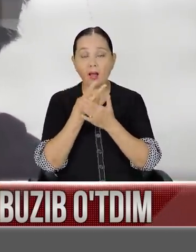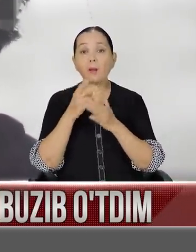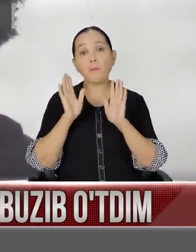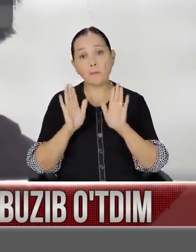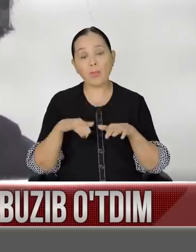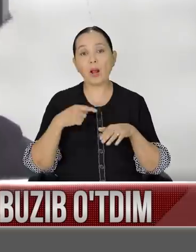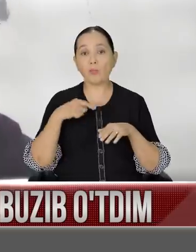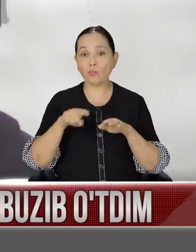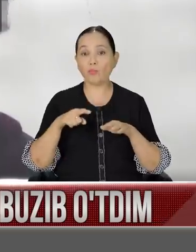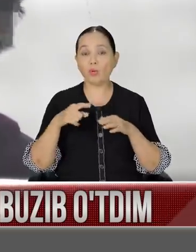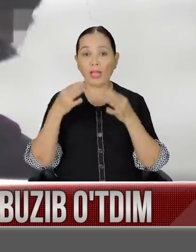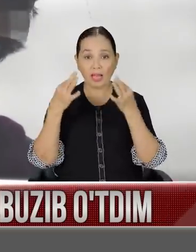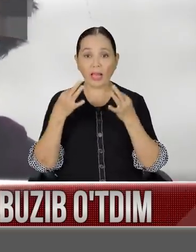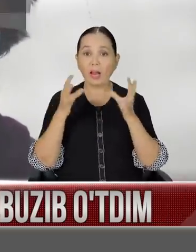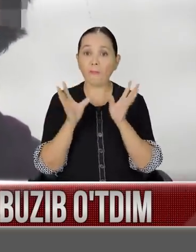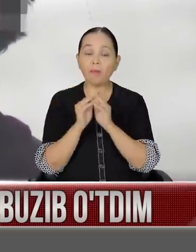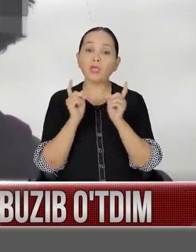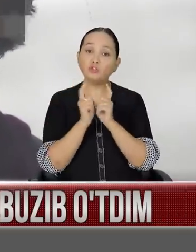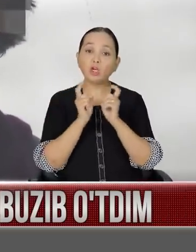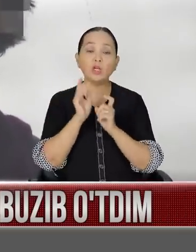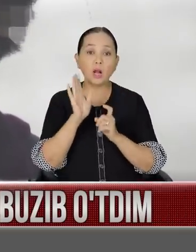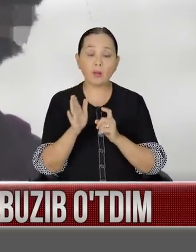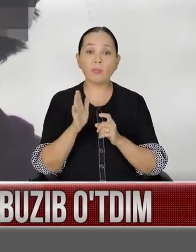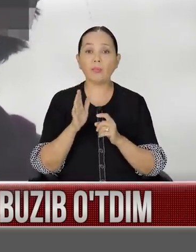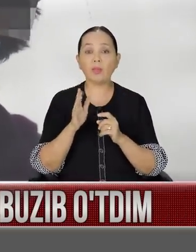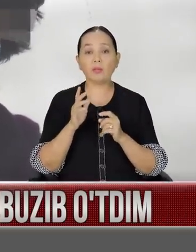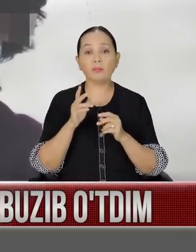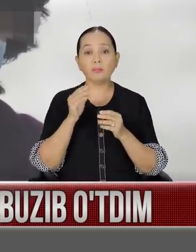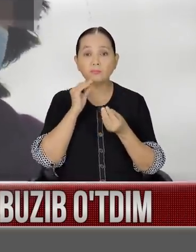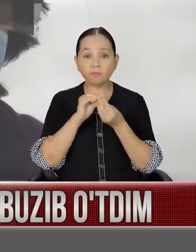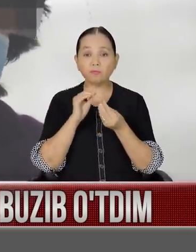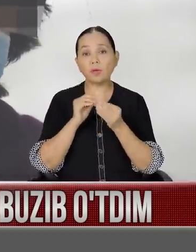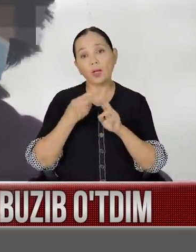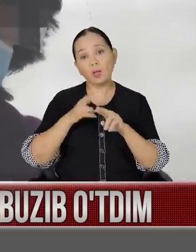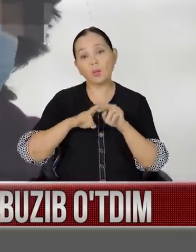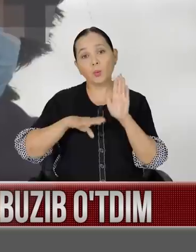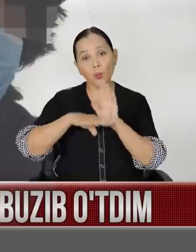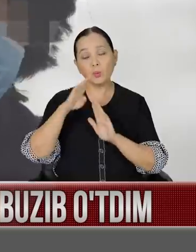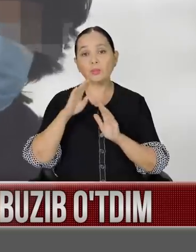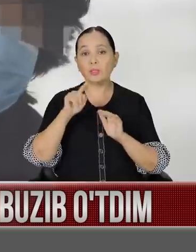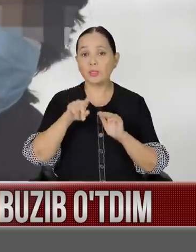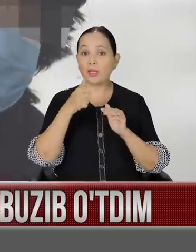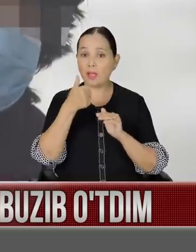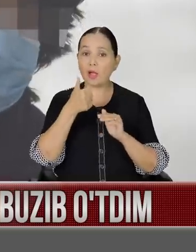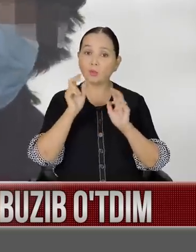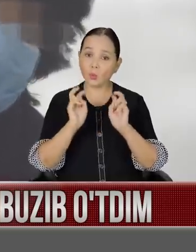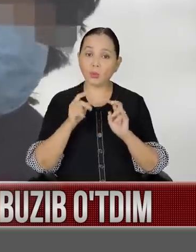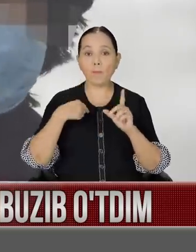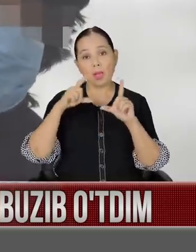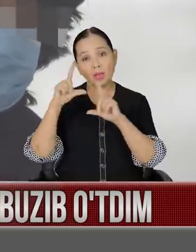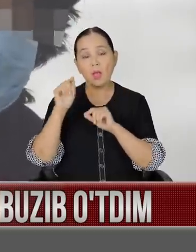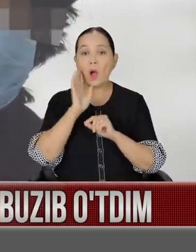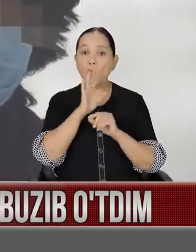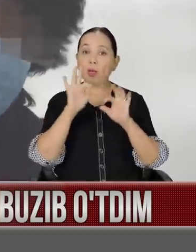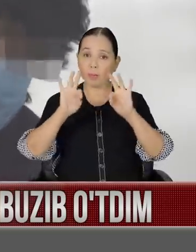mahalle, ben bette dursam kelin cancal kılavradı, cancal kılavradı. Ondan şüphette siz yaşı oturayım, ben çıkıp gittim, de